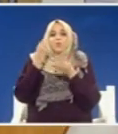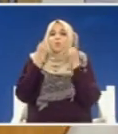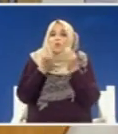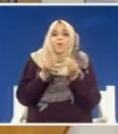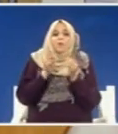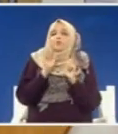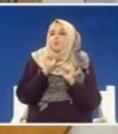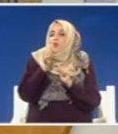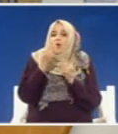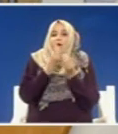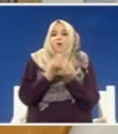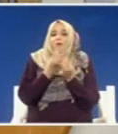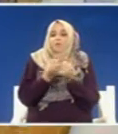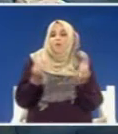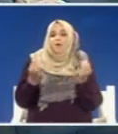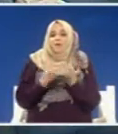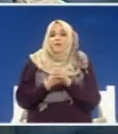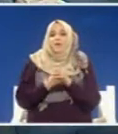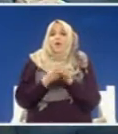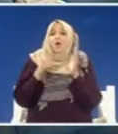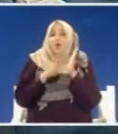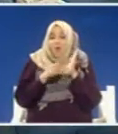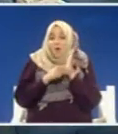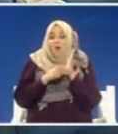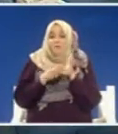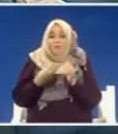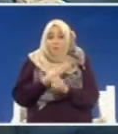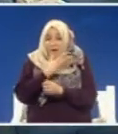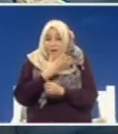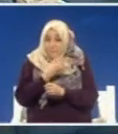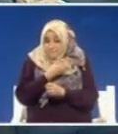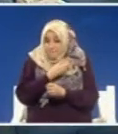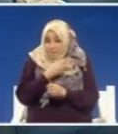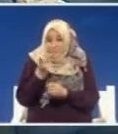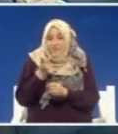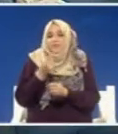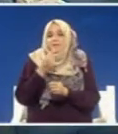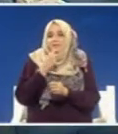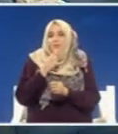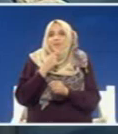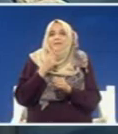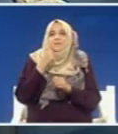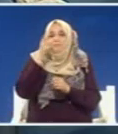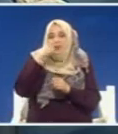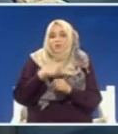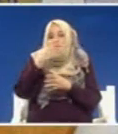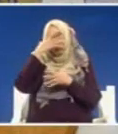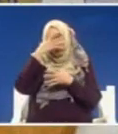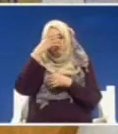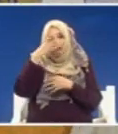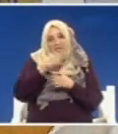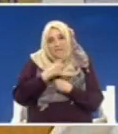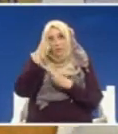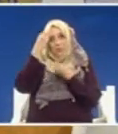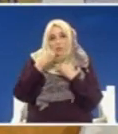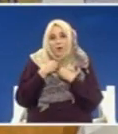عقيما. فمن تمام الإيمان أن يرضى الإنسان بما قدر الله له، لكن لا